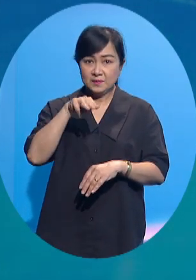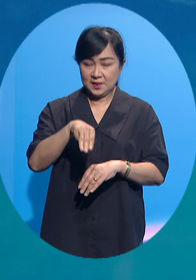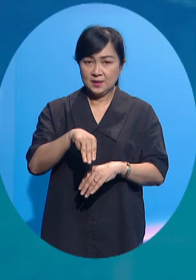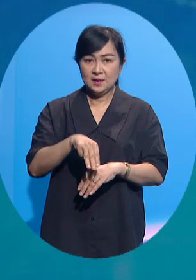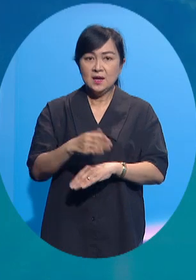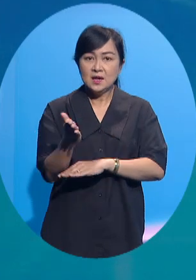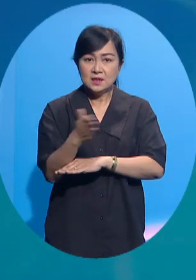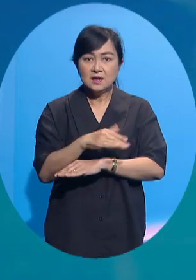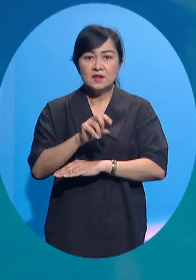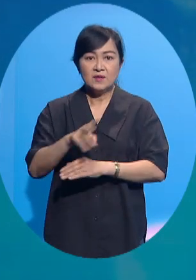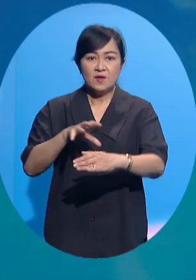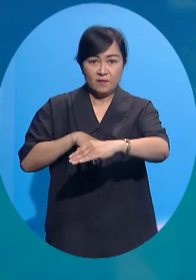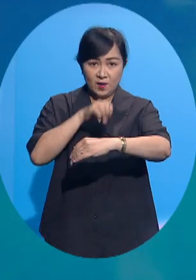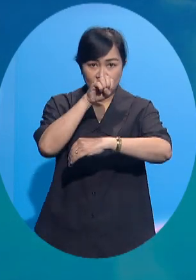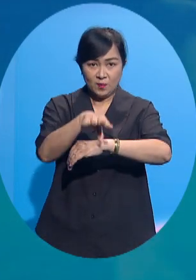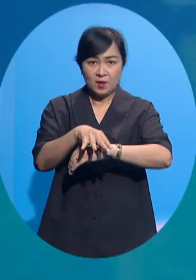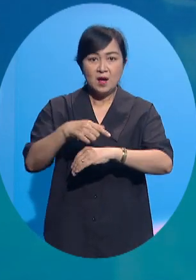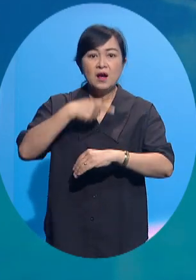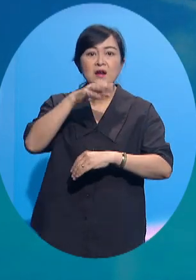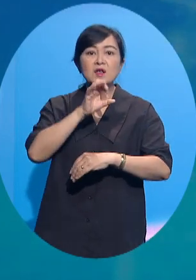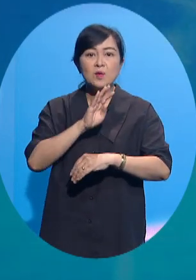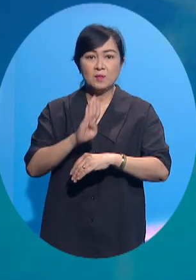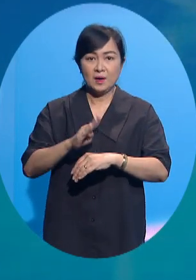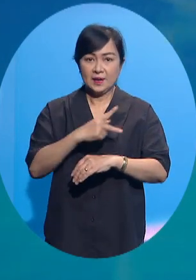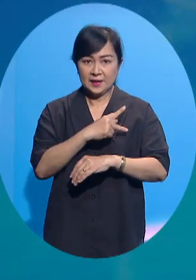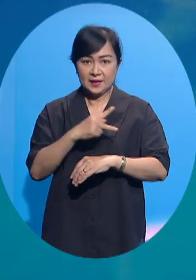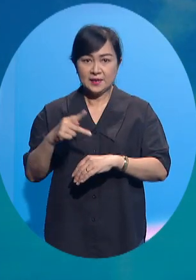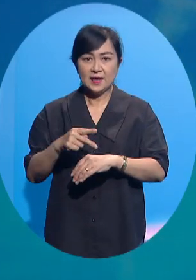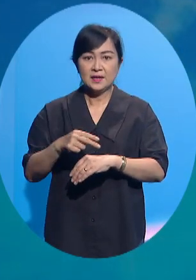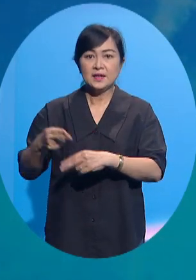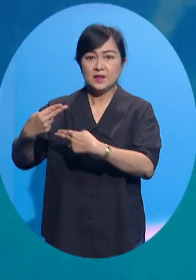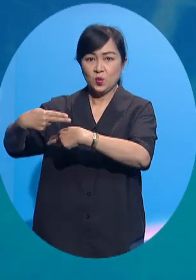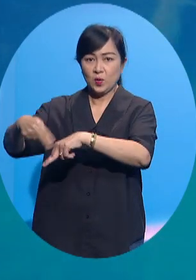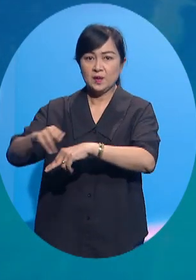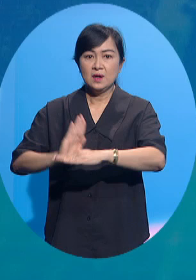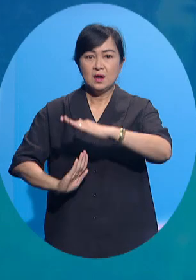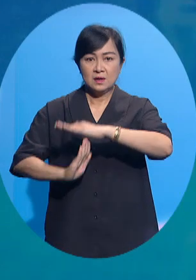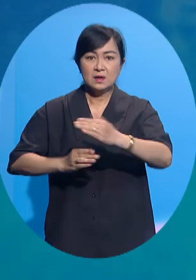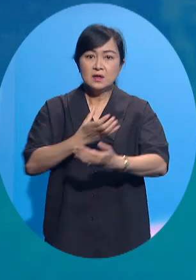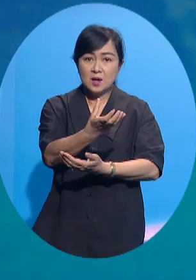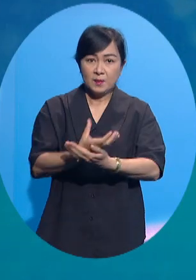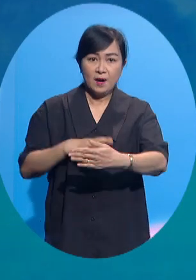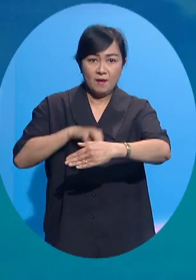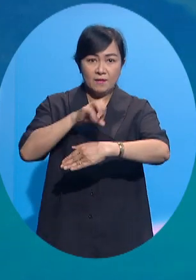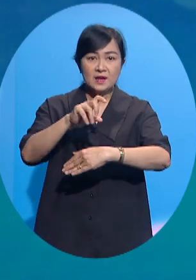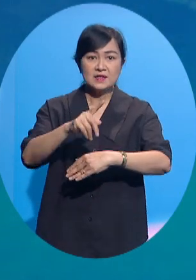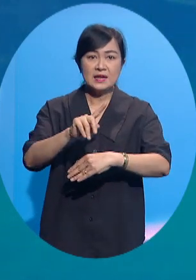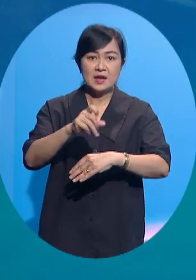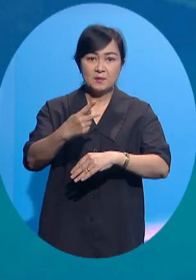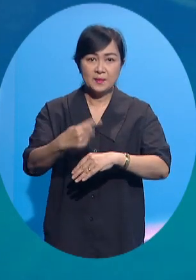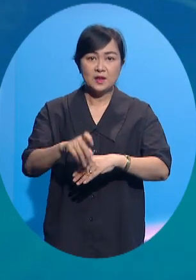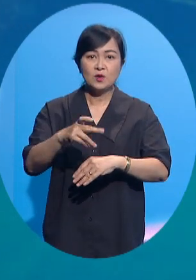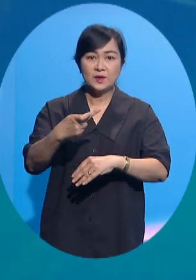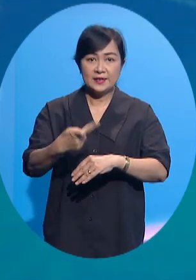cadimi trước đó thì một đơn vị phân bón trong nước đã gửi thông báo đến các khách hàng đối tác nước ngoài về việc tạm ngừng nhập khẩu phân bón